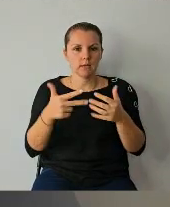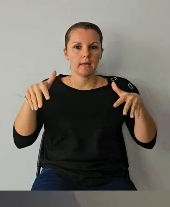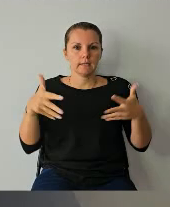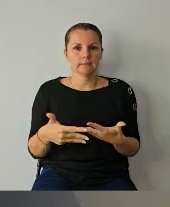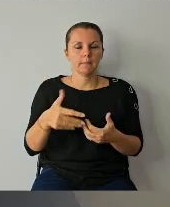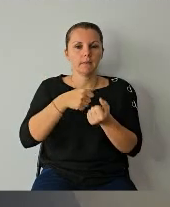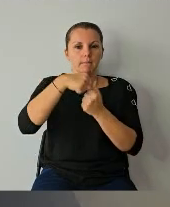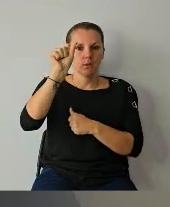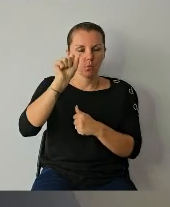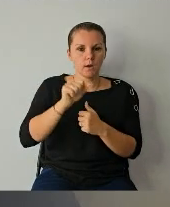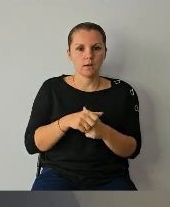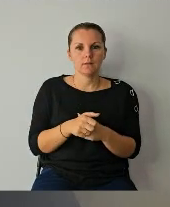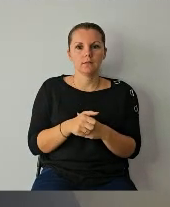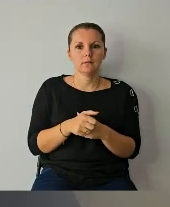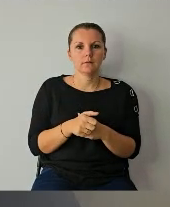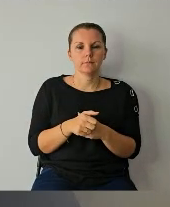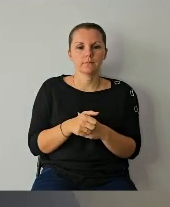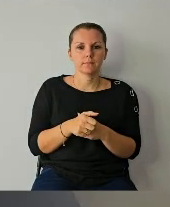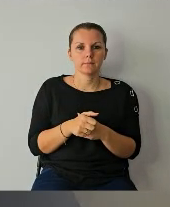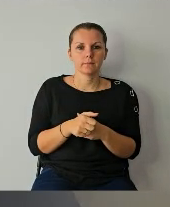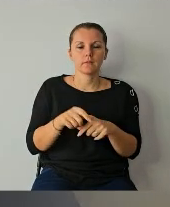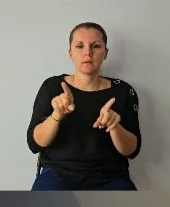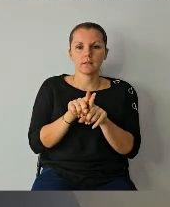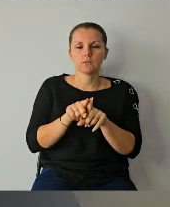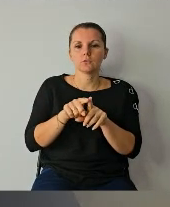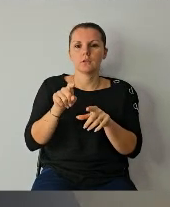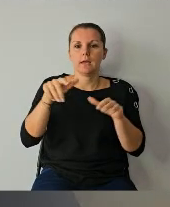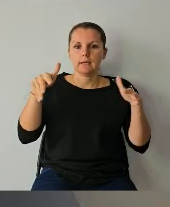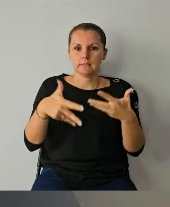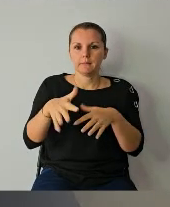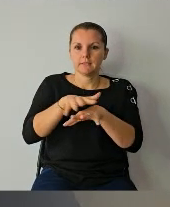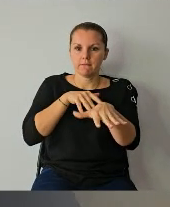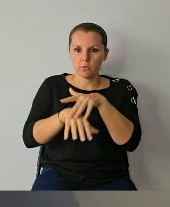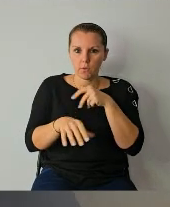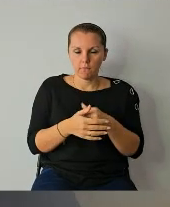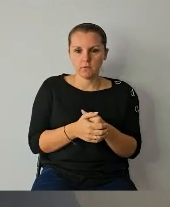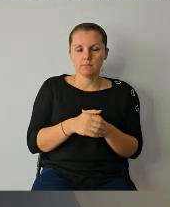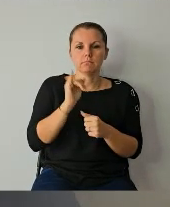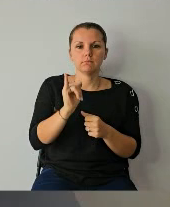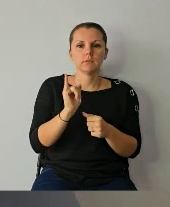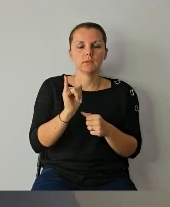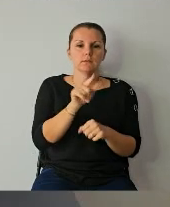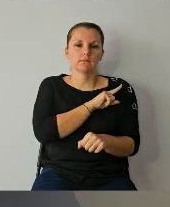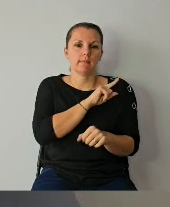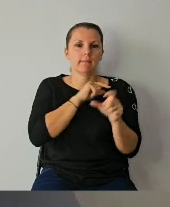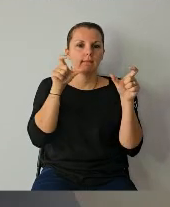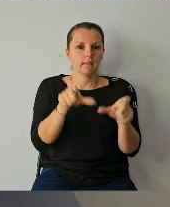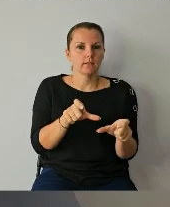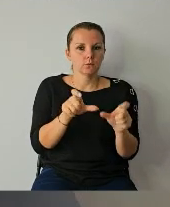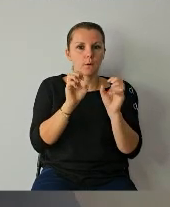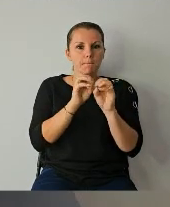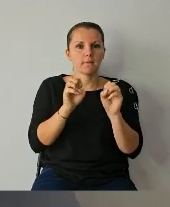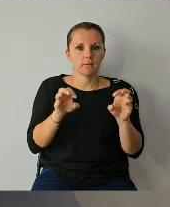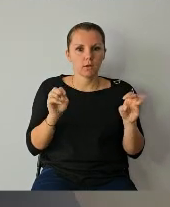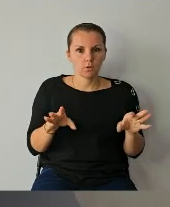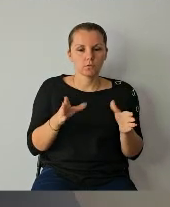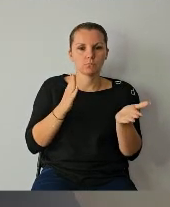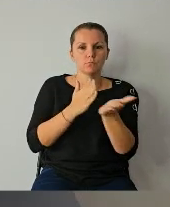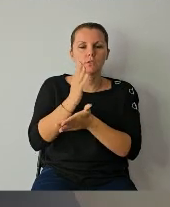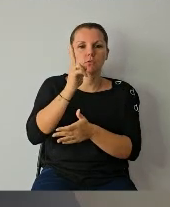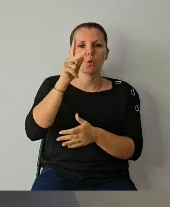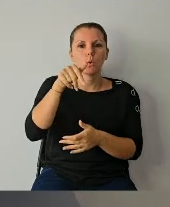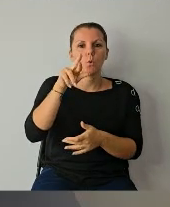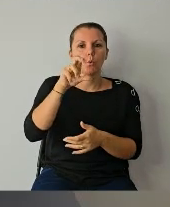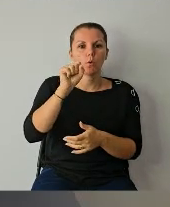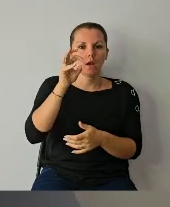maturalnym, potwierdzającym kwalifikacje w zawodzie między innymi i o nadzorze pedagogicznym sprawowanym przez kuratora